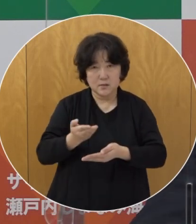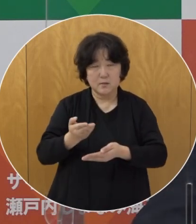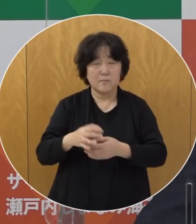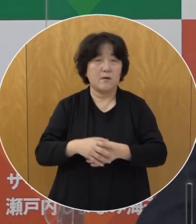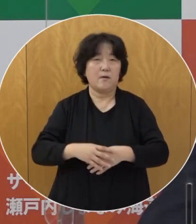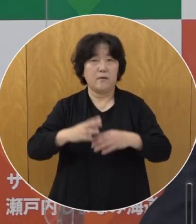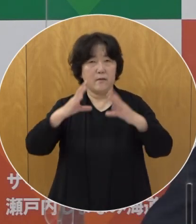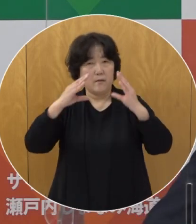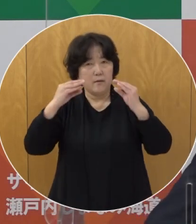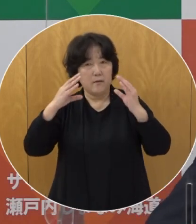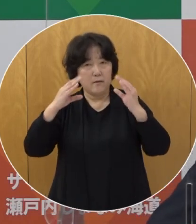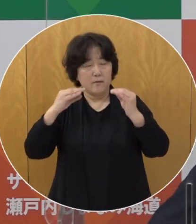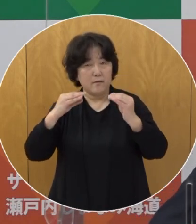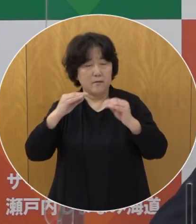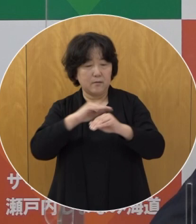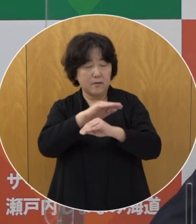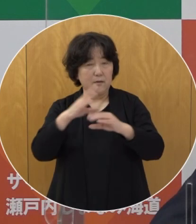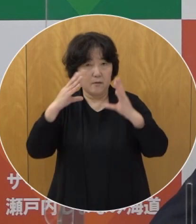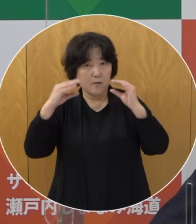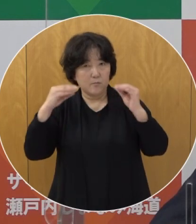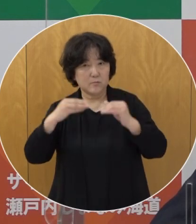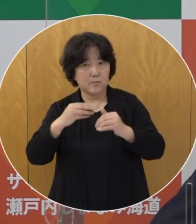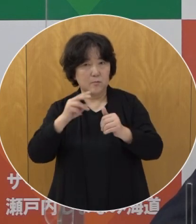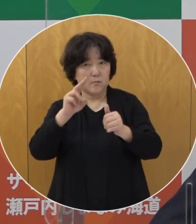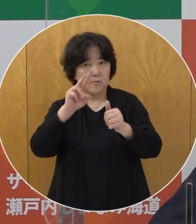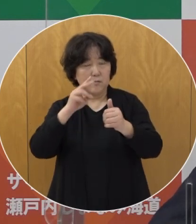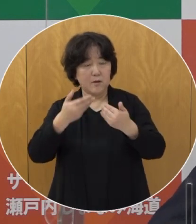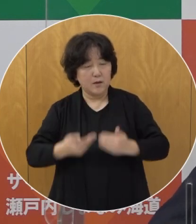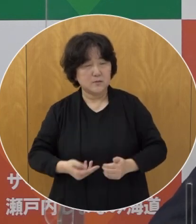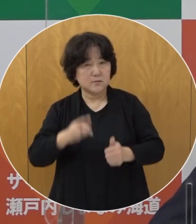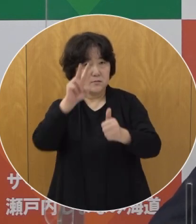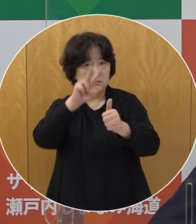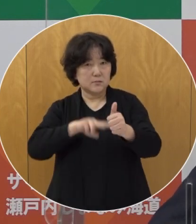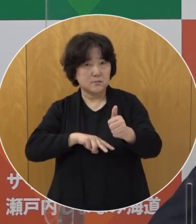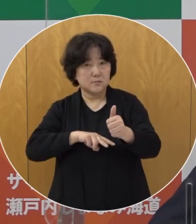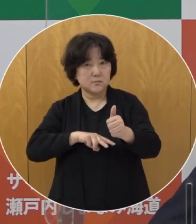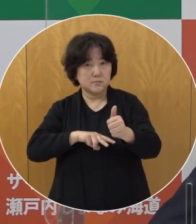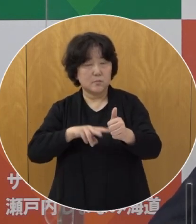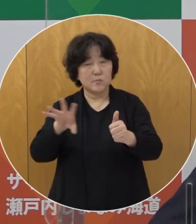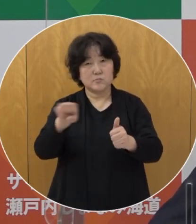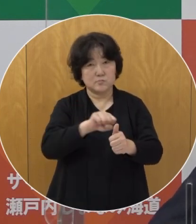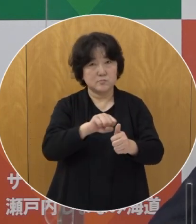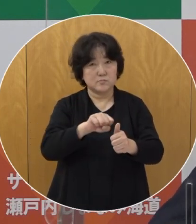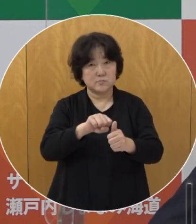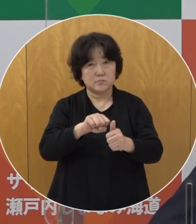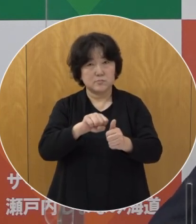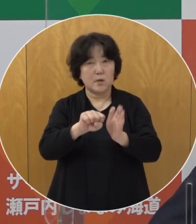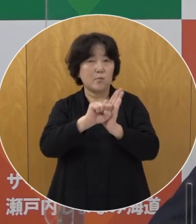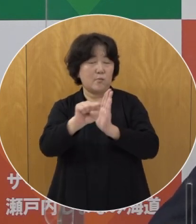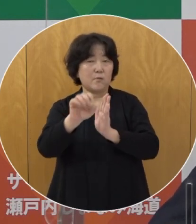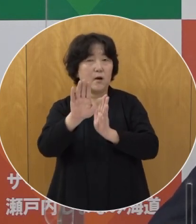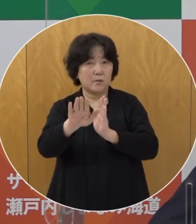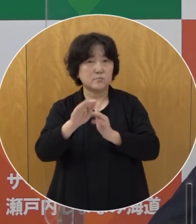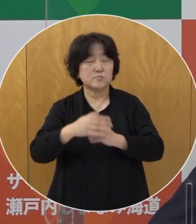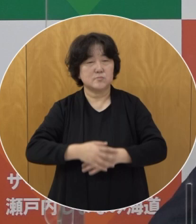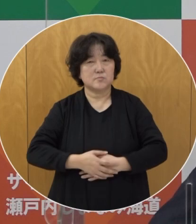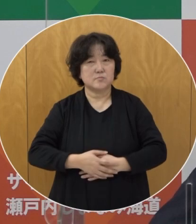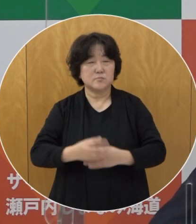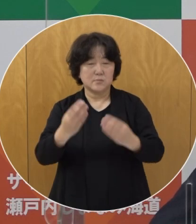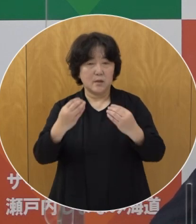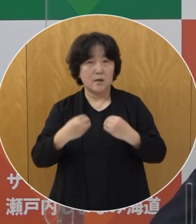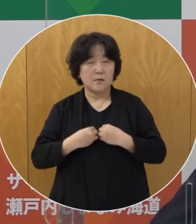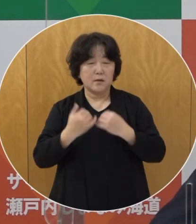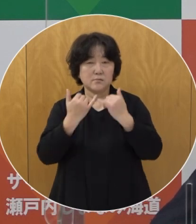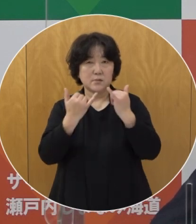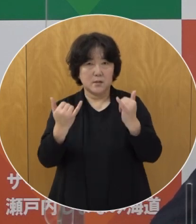わゆる笑顔の安心、飲食店の認証をお取りをいただいた効果も相まって、多少の増減は